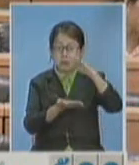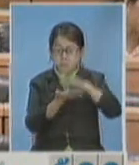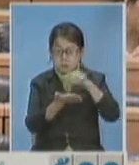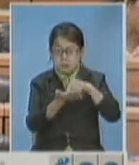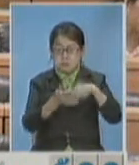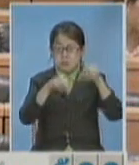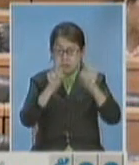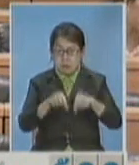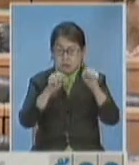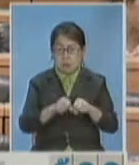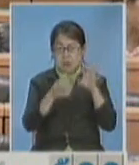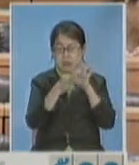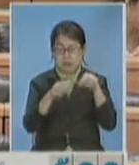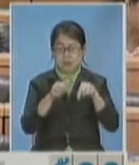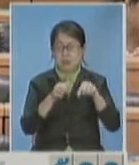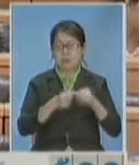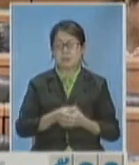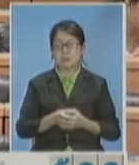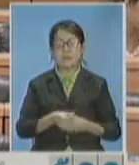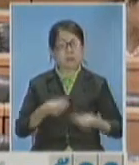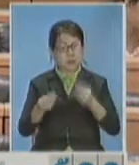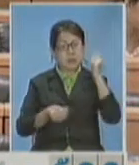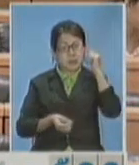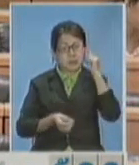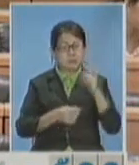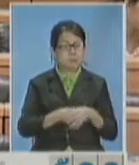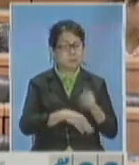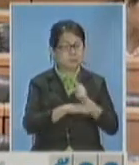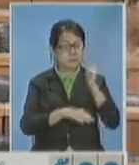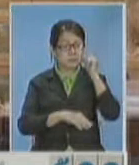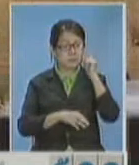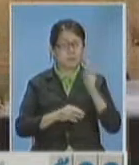ในประเด็นอนุมัติงบประมาณครับโปรดวินิจฉัยท่านท่านครับ